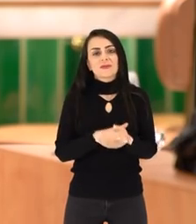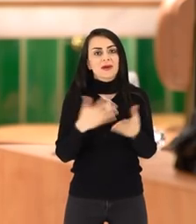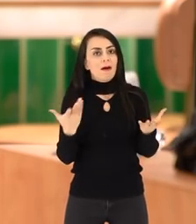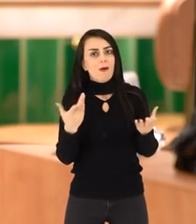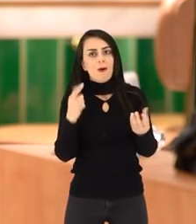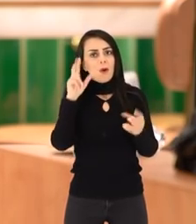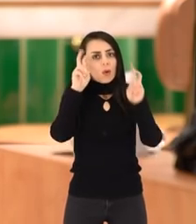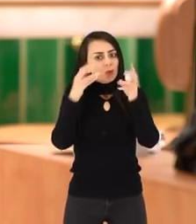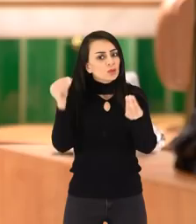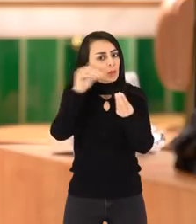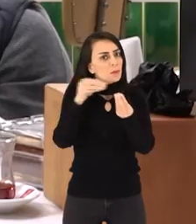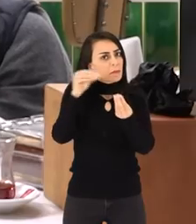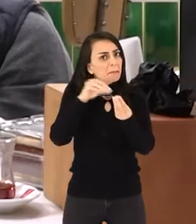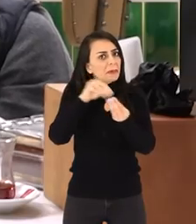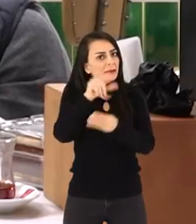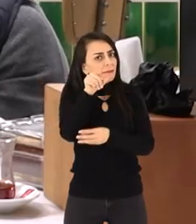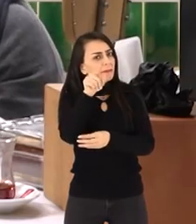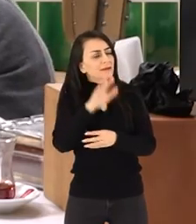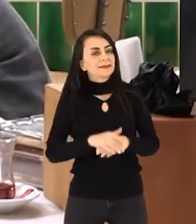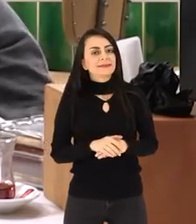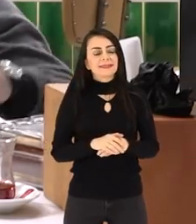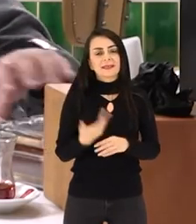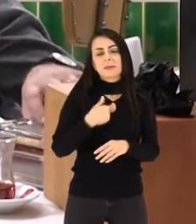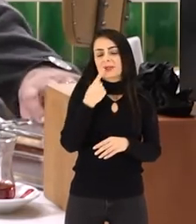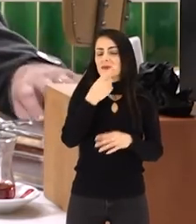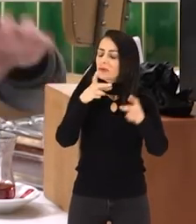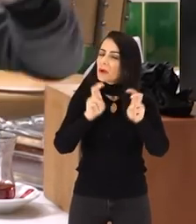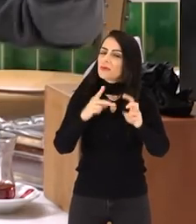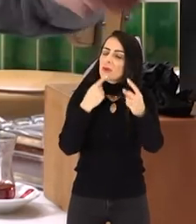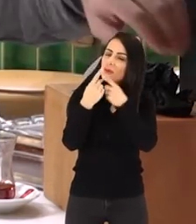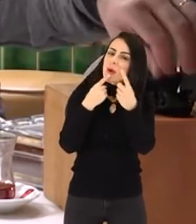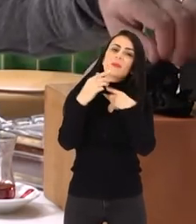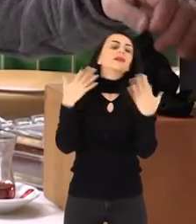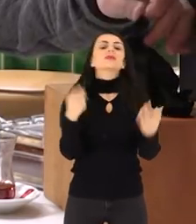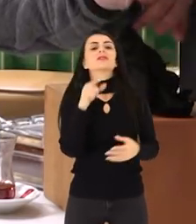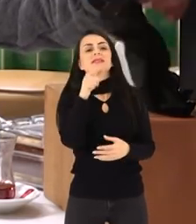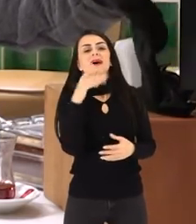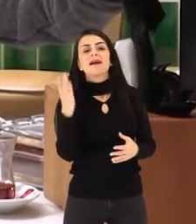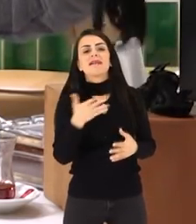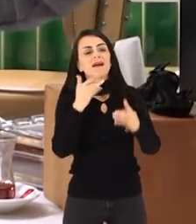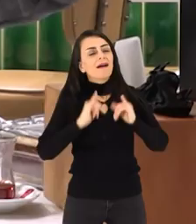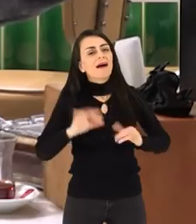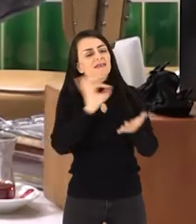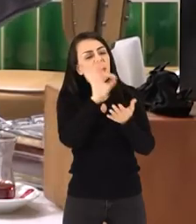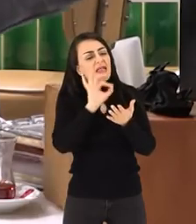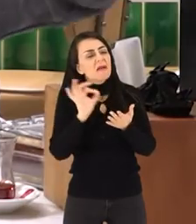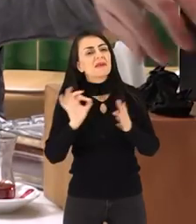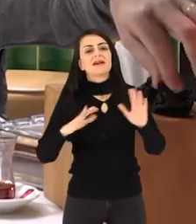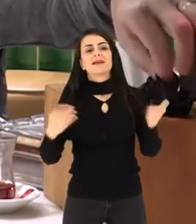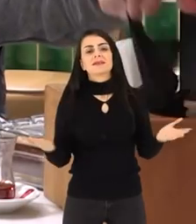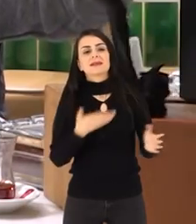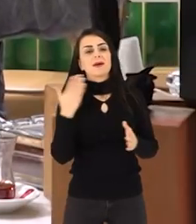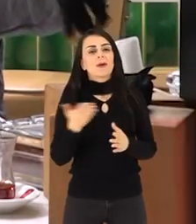Sen eyvallah olsun. Sen dedin ki ben de diyorum ki ne güzel oturuyor, sohbet ediyorsan sen oradan kağıt kalemle. Geçeceğiz. Ben daha